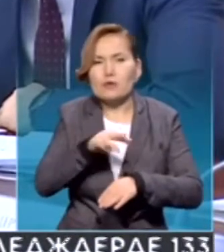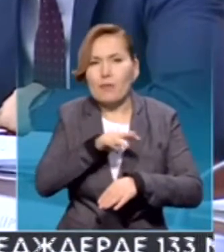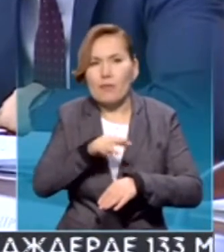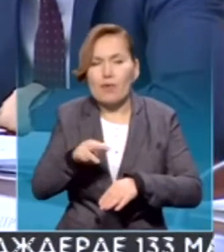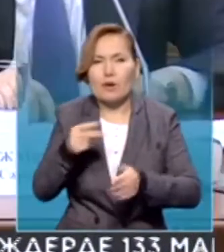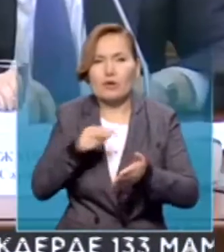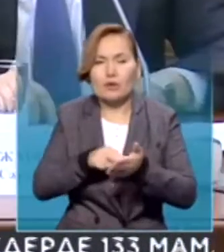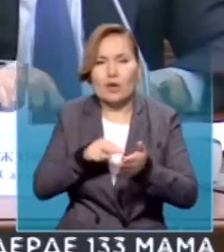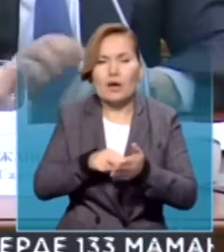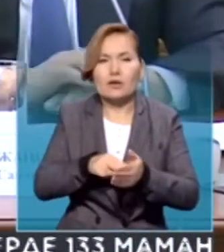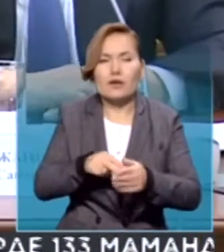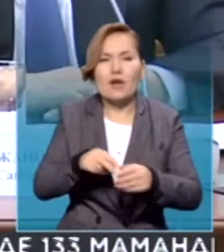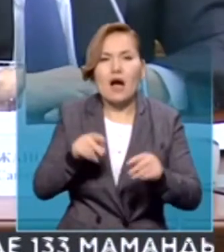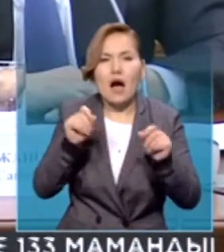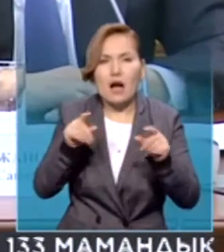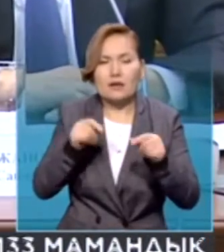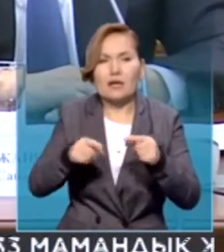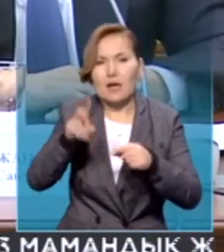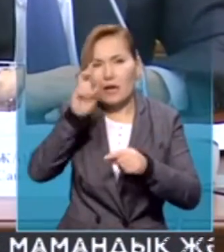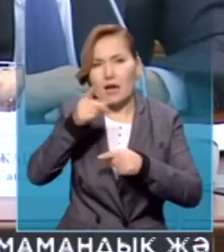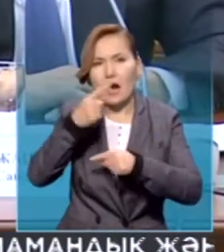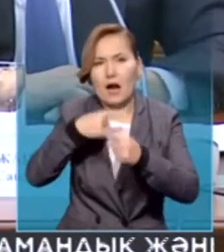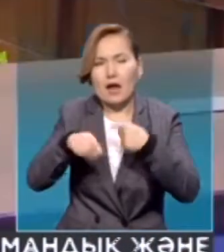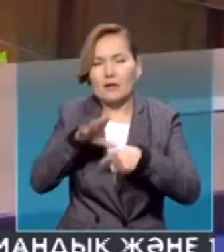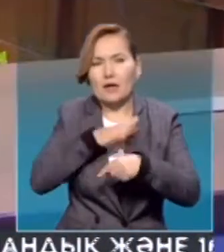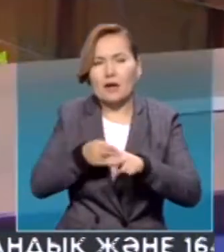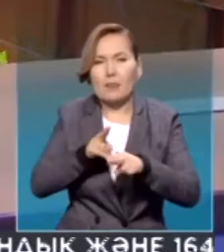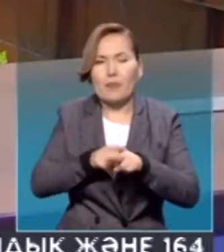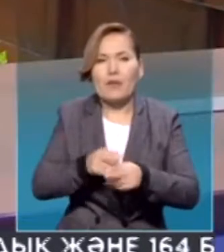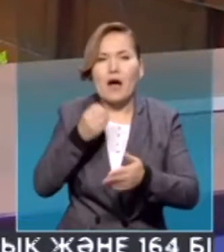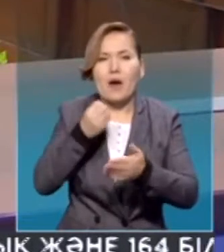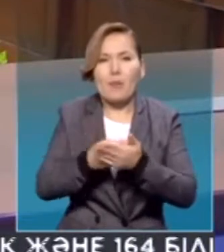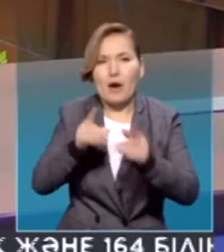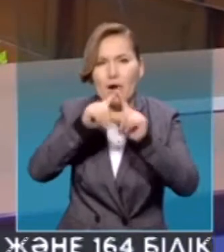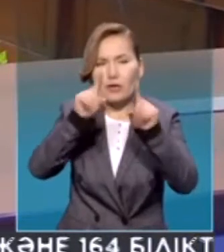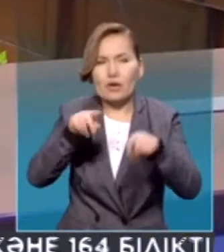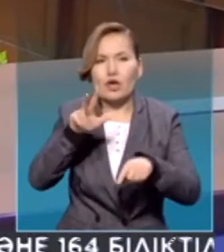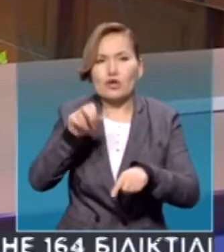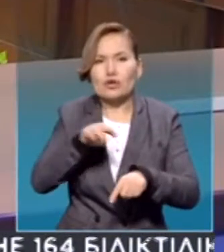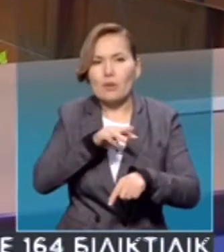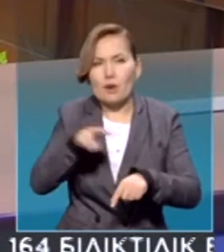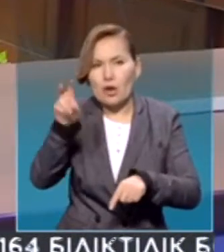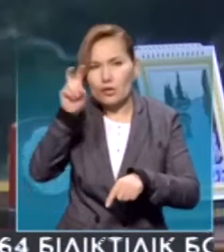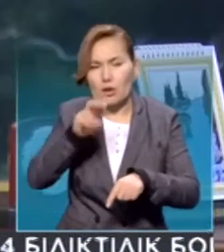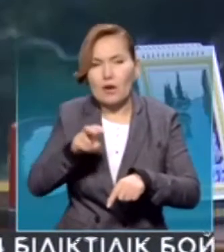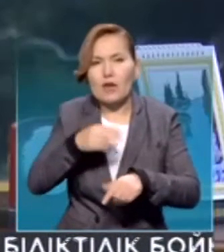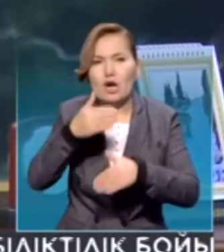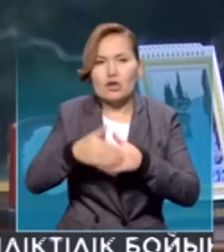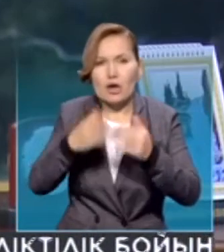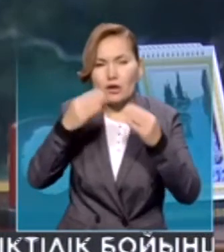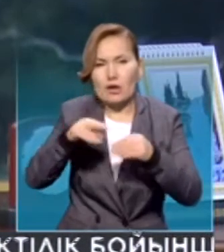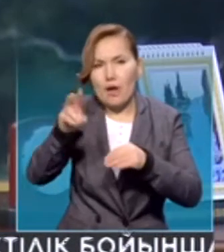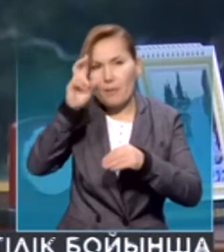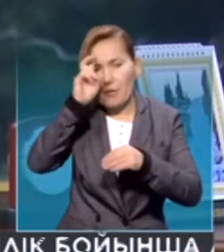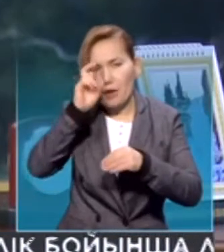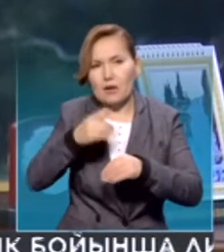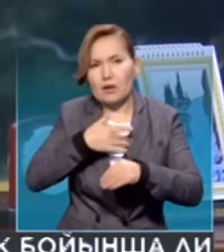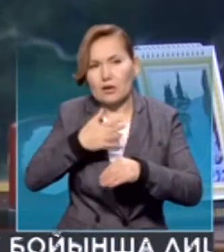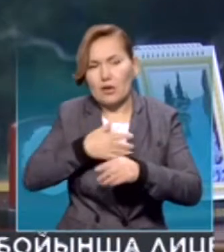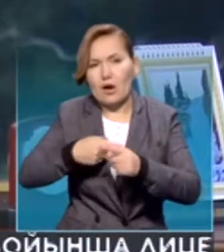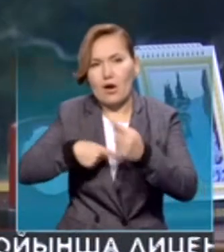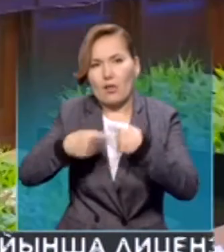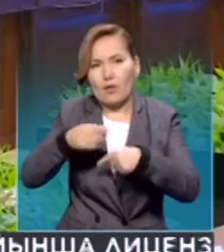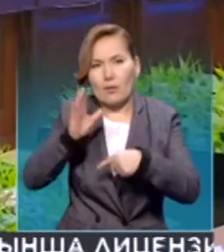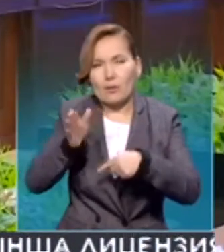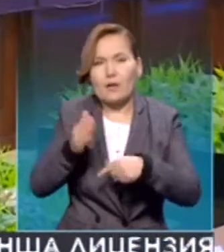зергерлік бұйымдар да елге қайтарылды. Сонымен қатар оның бағалы қағаздарға салған 300 миллион доллары да жақын күндері мемлекет меншігіне өтеді. Қазіргі